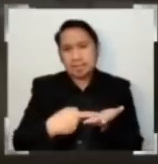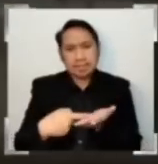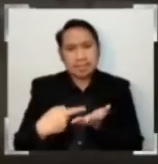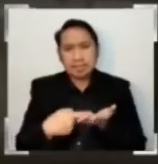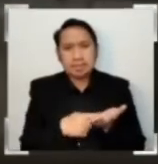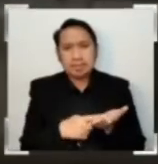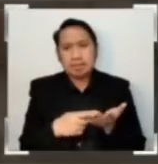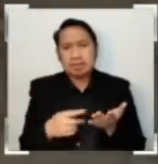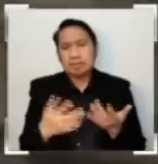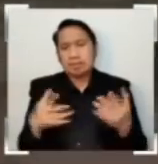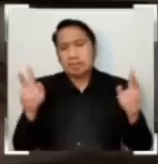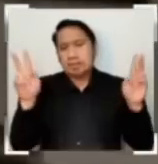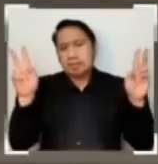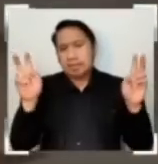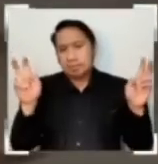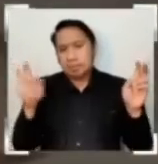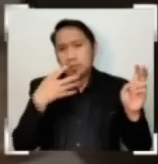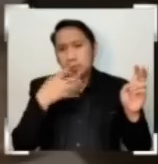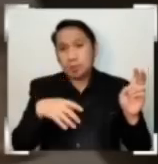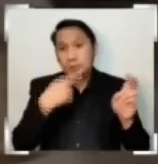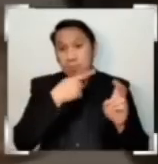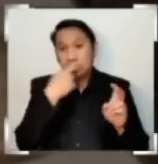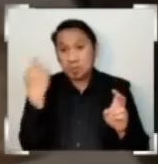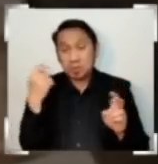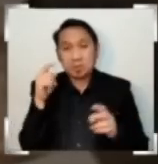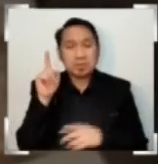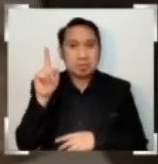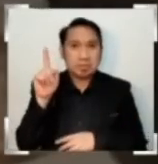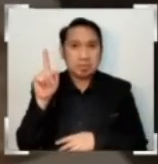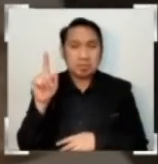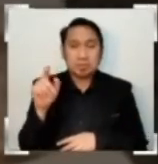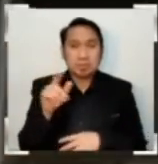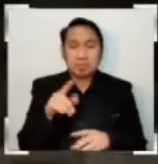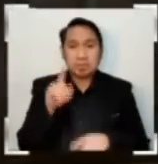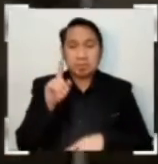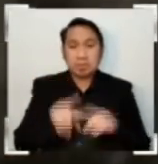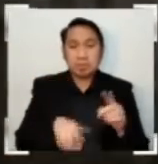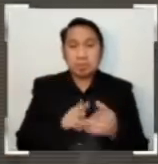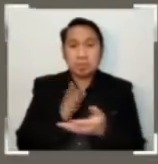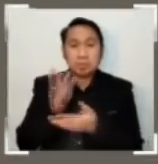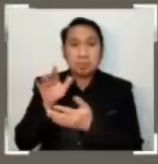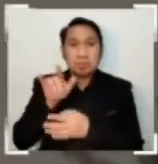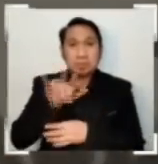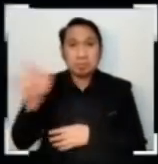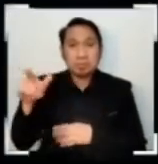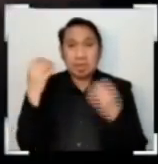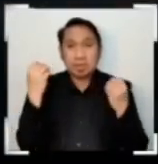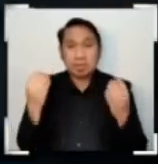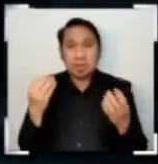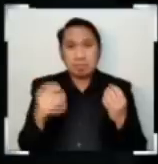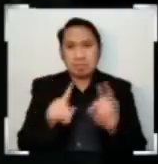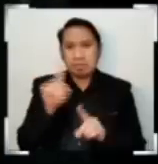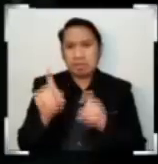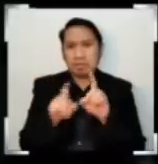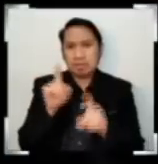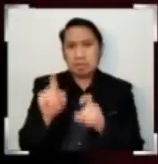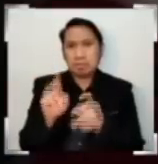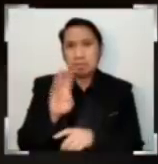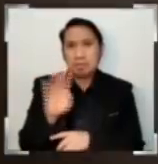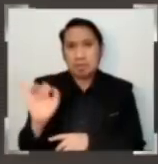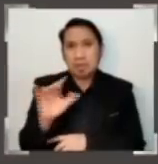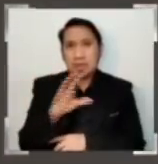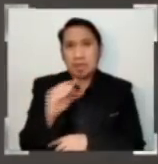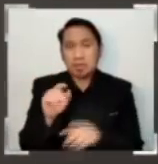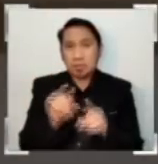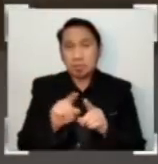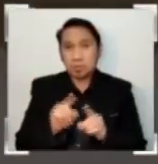sa nag-viral na kwento ng isang pasaherong hindi umabot sa kanyang flight dahil sa dami ng tanong ng immigration officer at paghingi pa umano